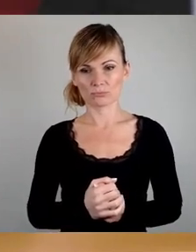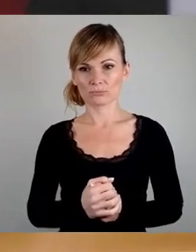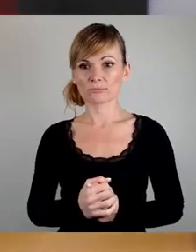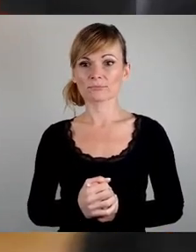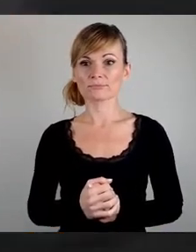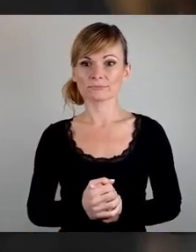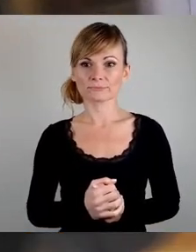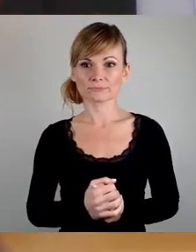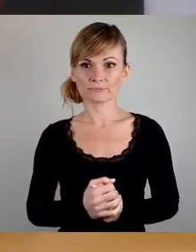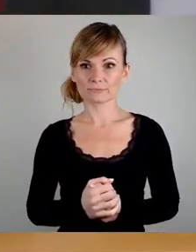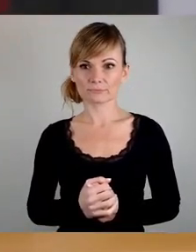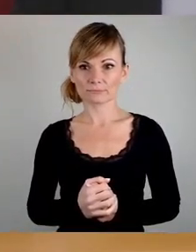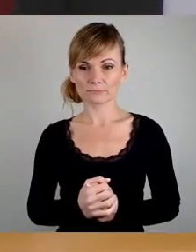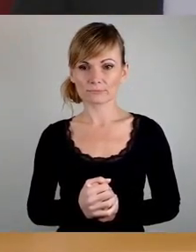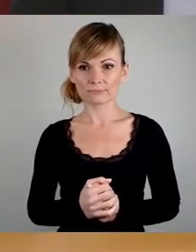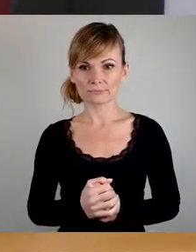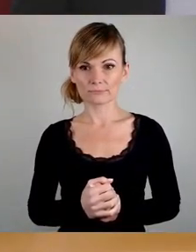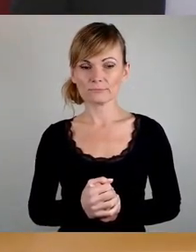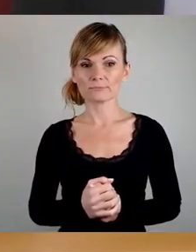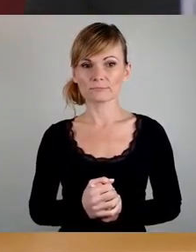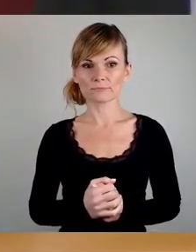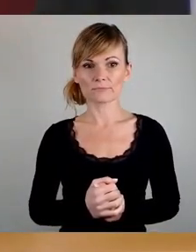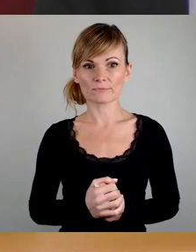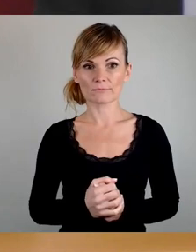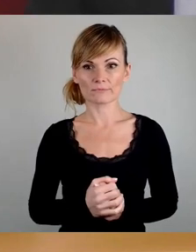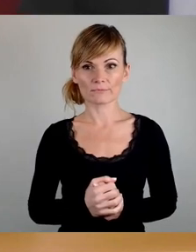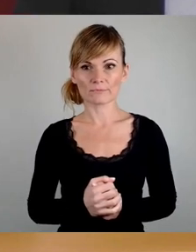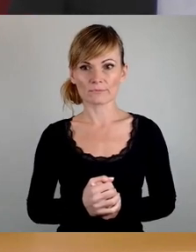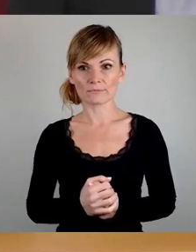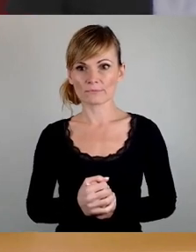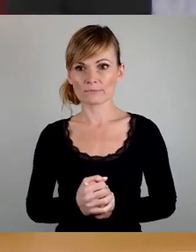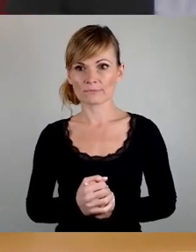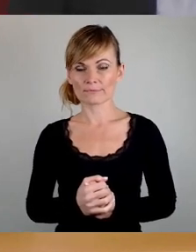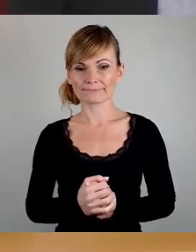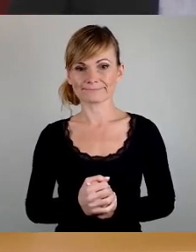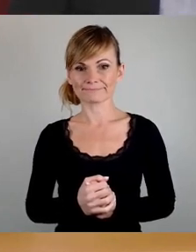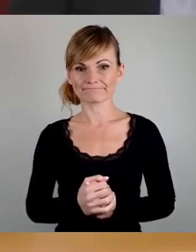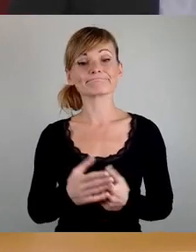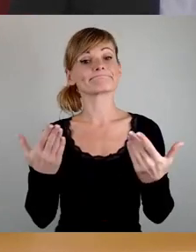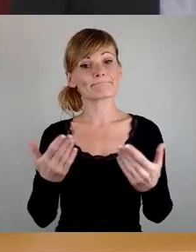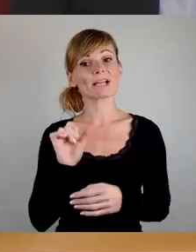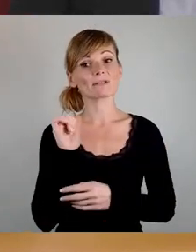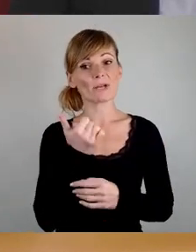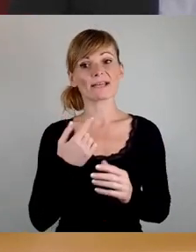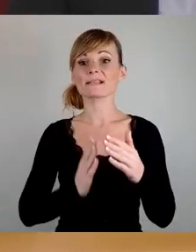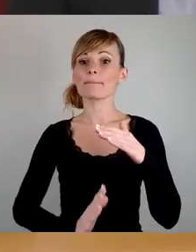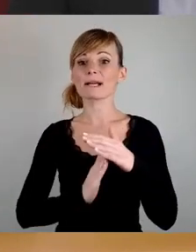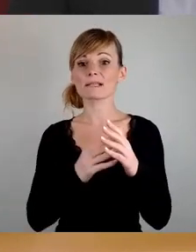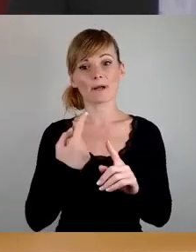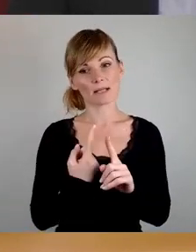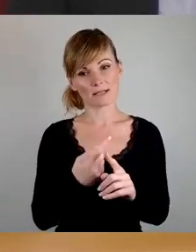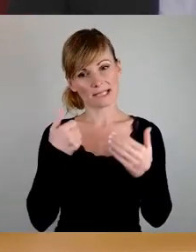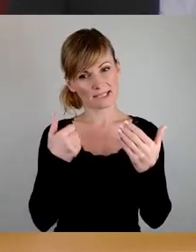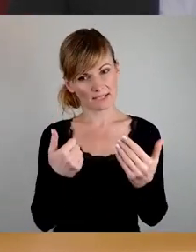Also, es geht hier, erstens ist die Maximalzahl auf 6, das hatte ich Ihnen auch im Vorfeld gesagt,